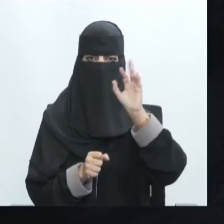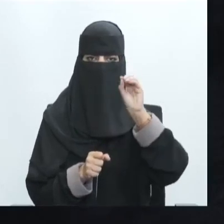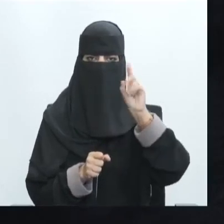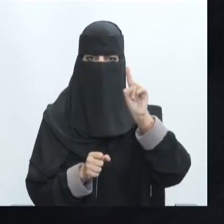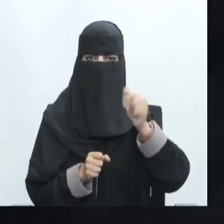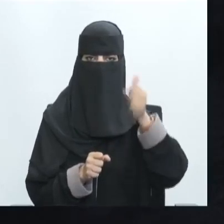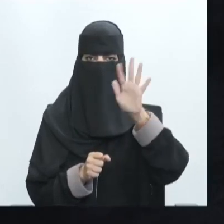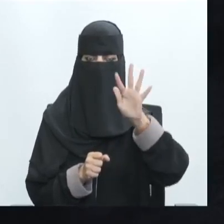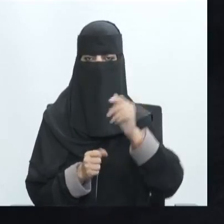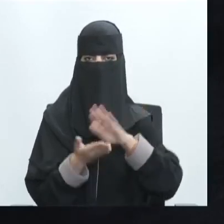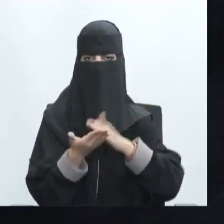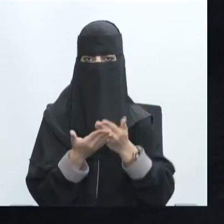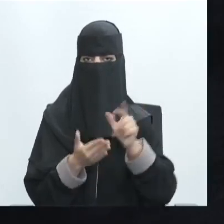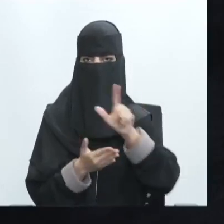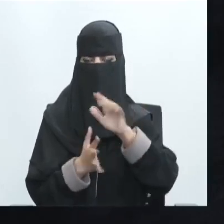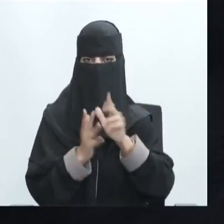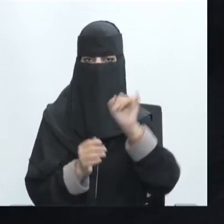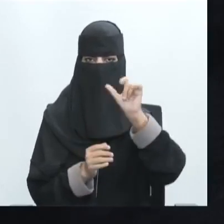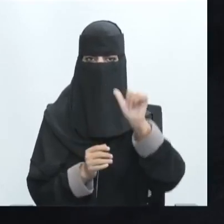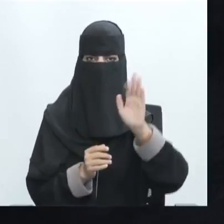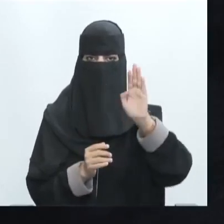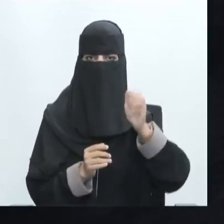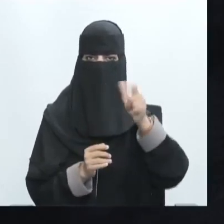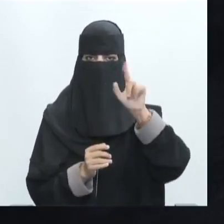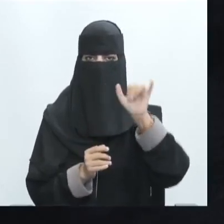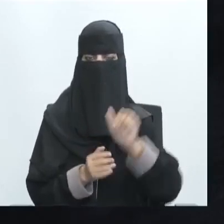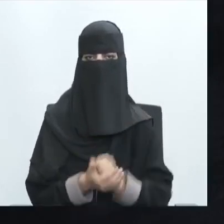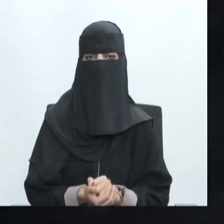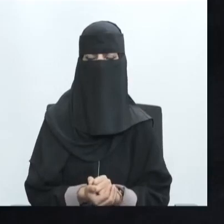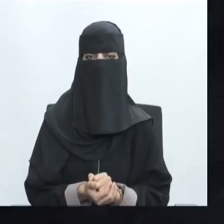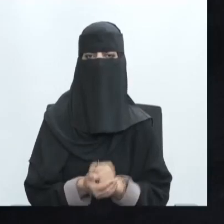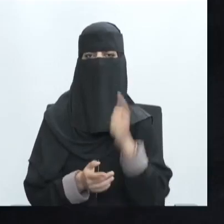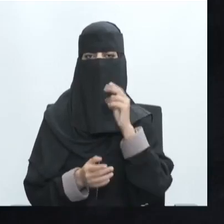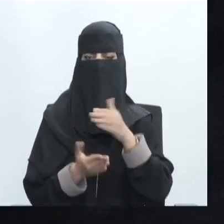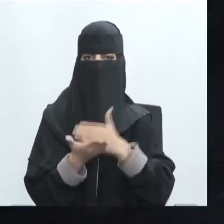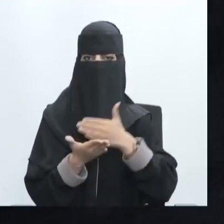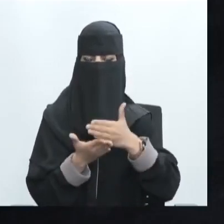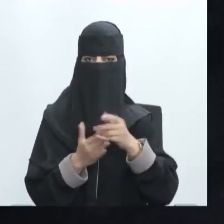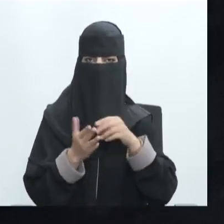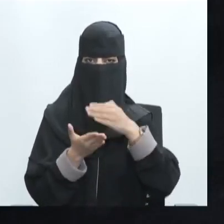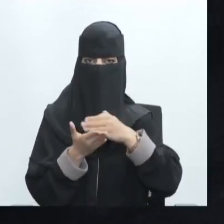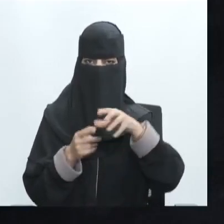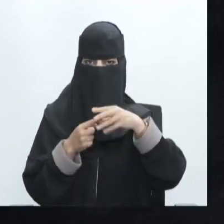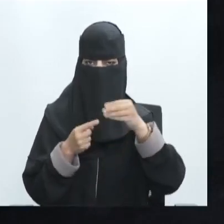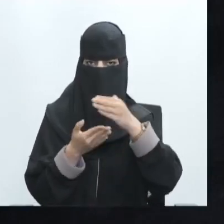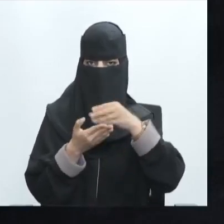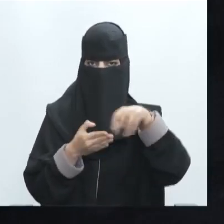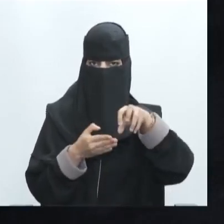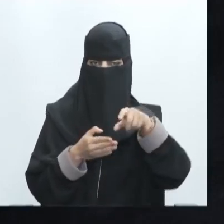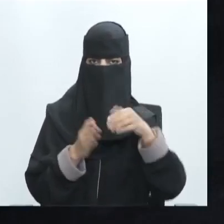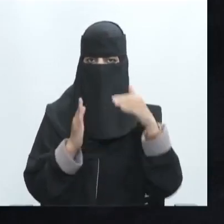لغه الاشاره الاستاذه منى السحالي لدينا جزء اخير من موضوع